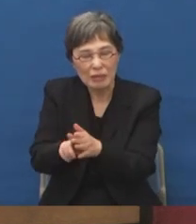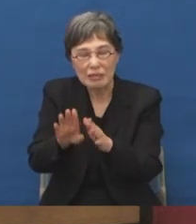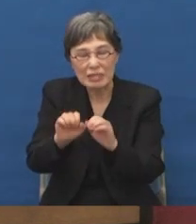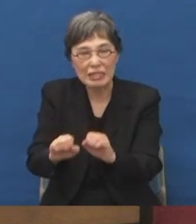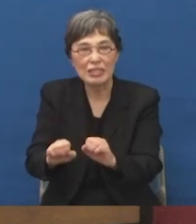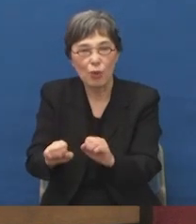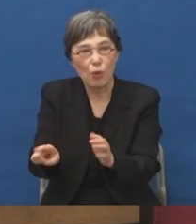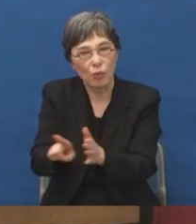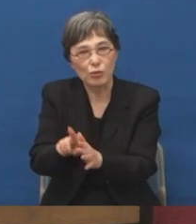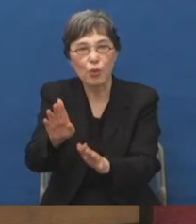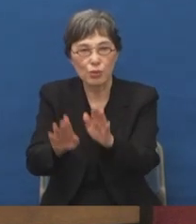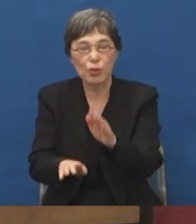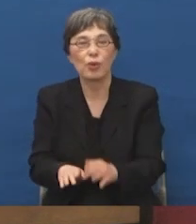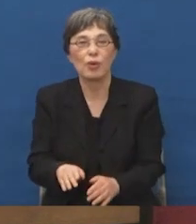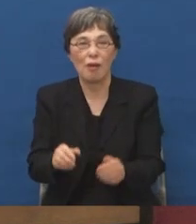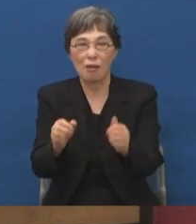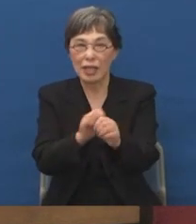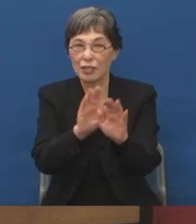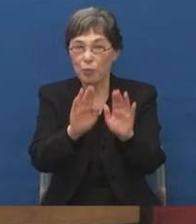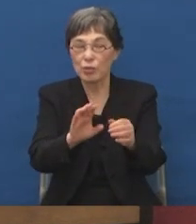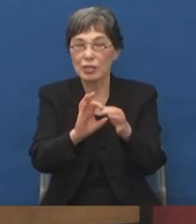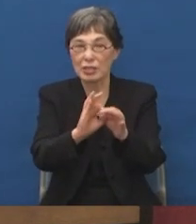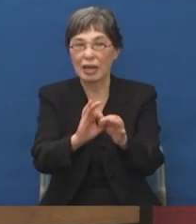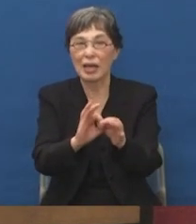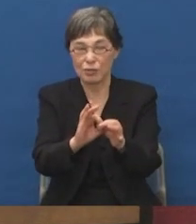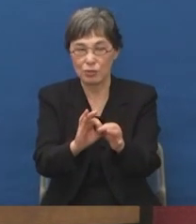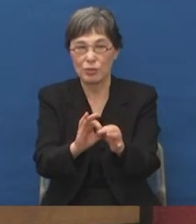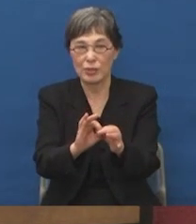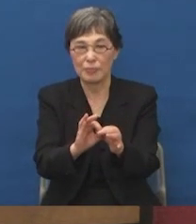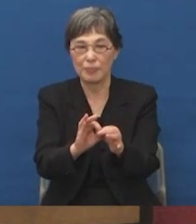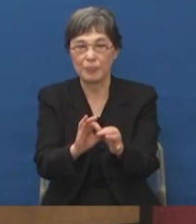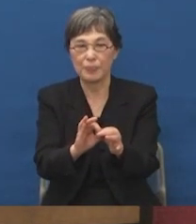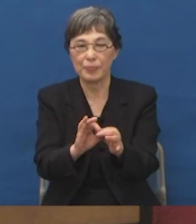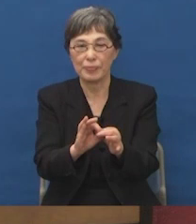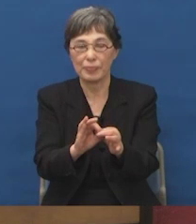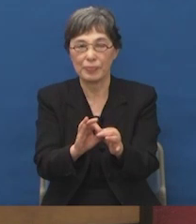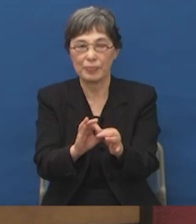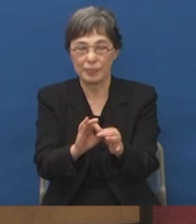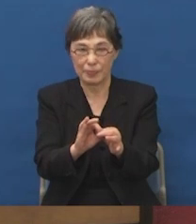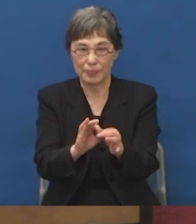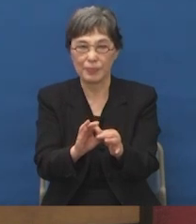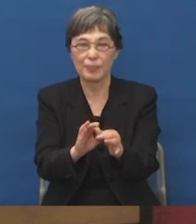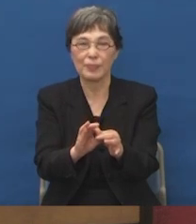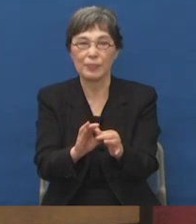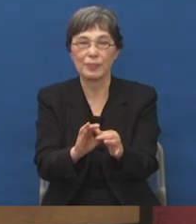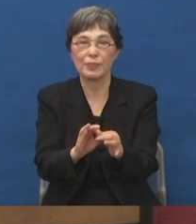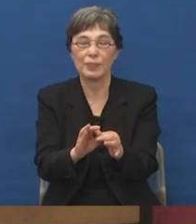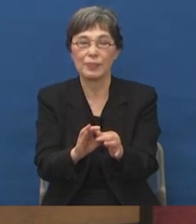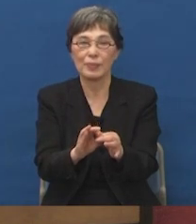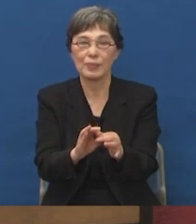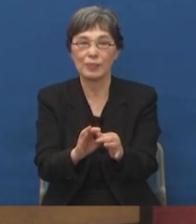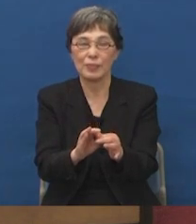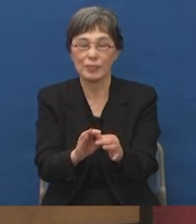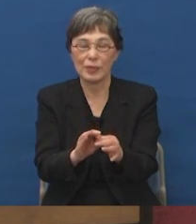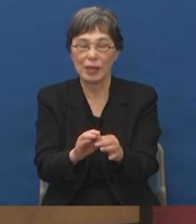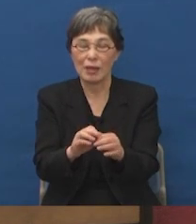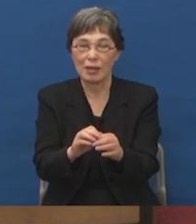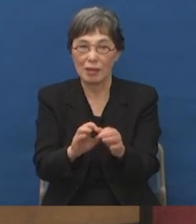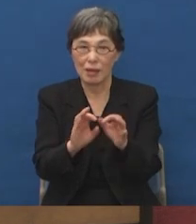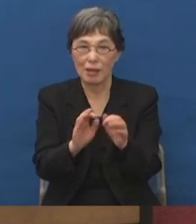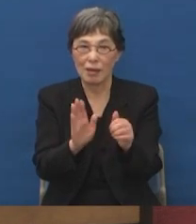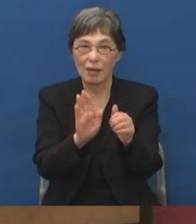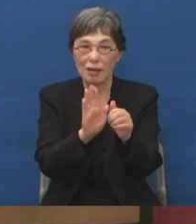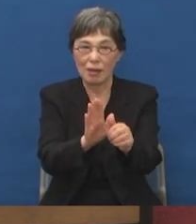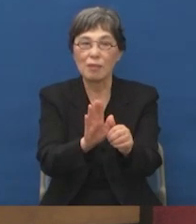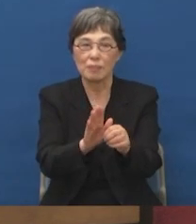況、虐待防止にかかる権しました虐待防止にかかる研